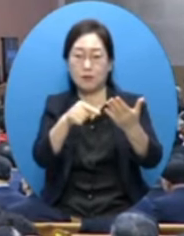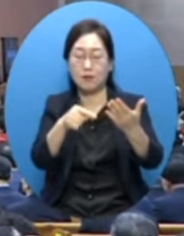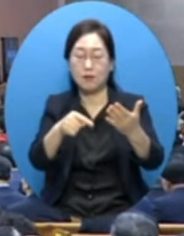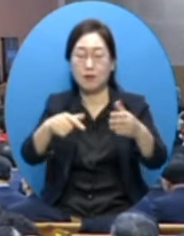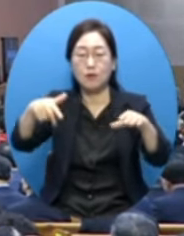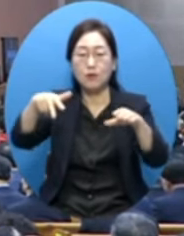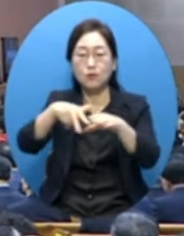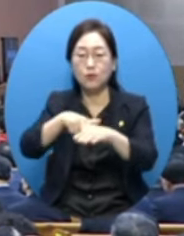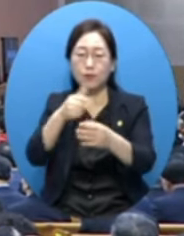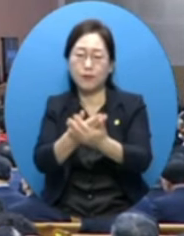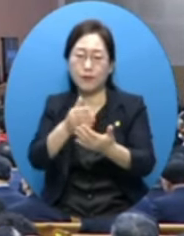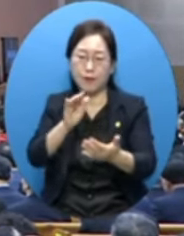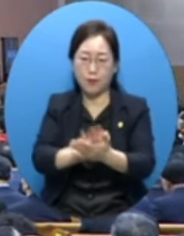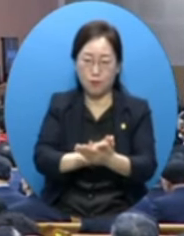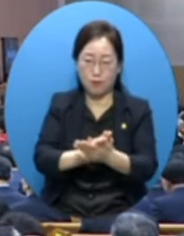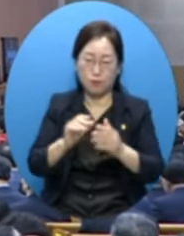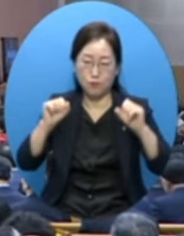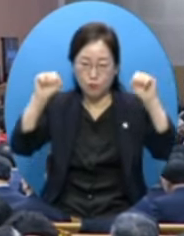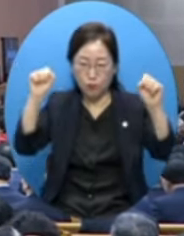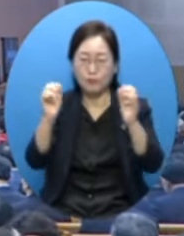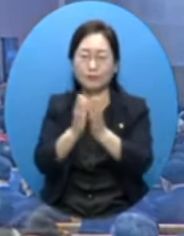종교개혁 운동이 일어나게 되었고